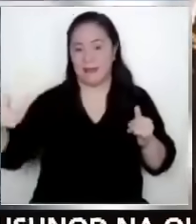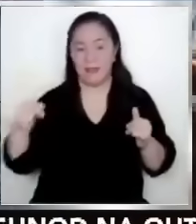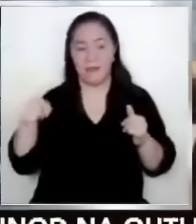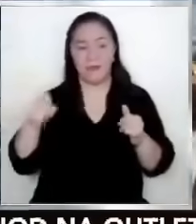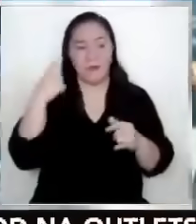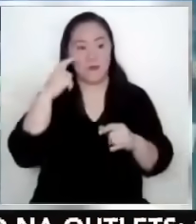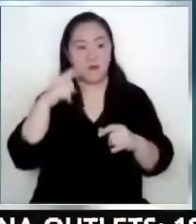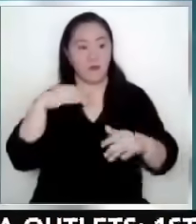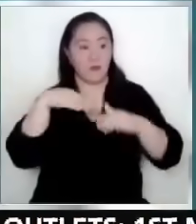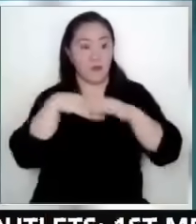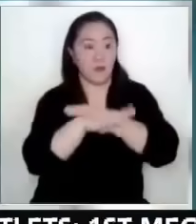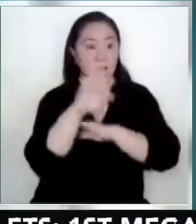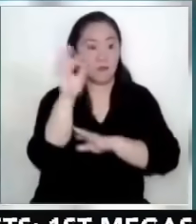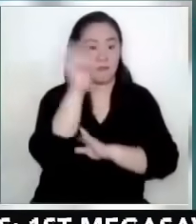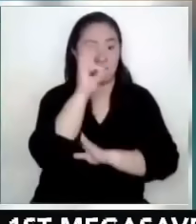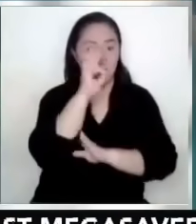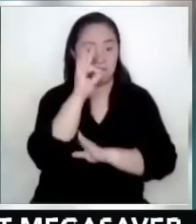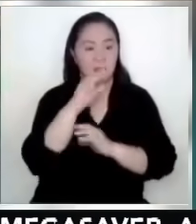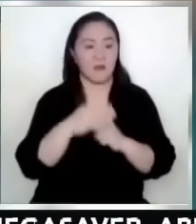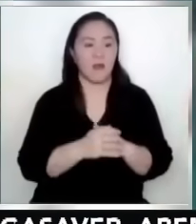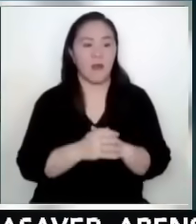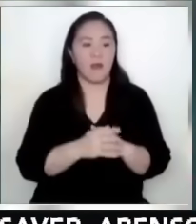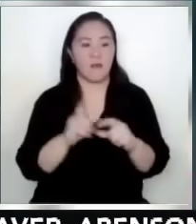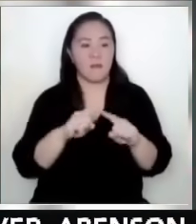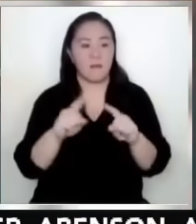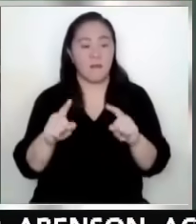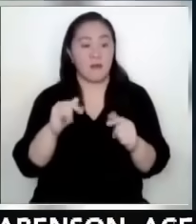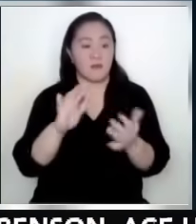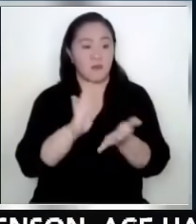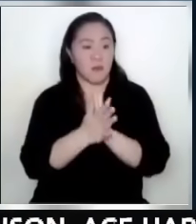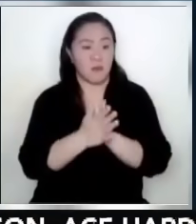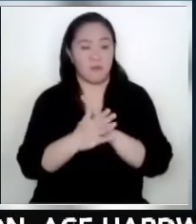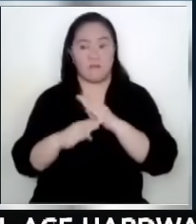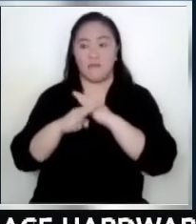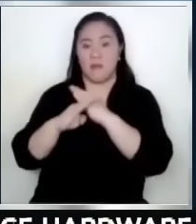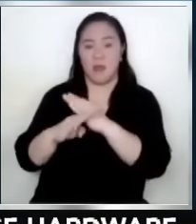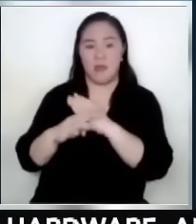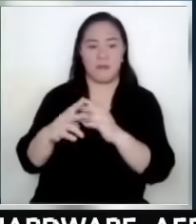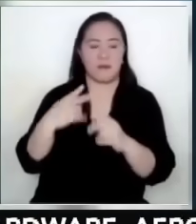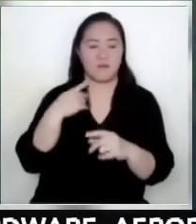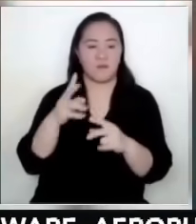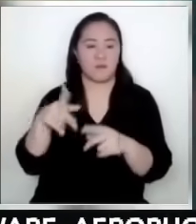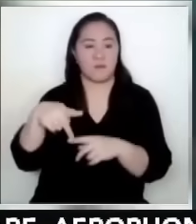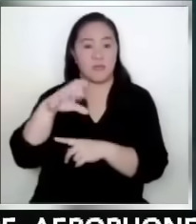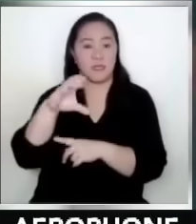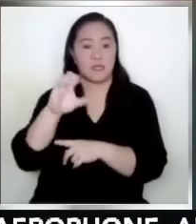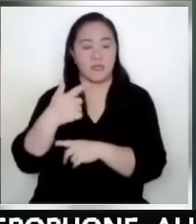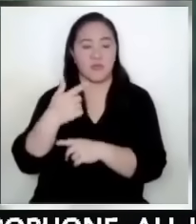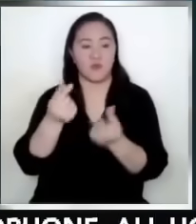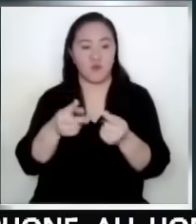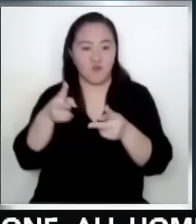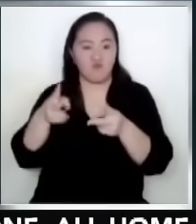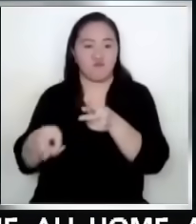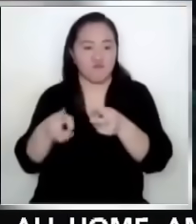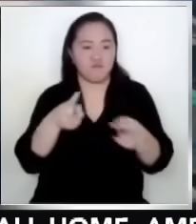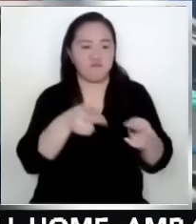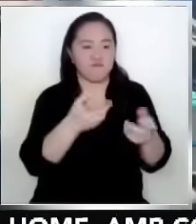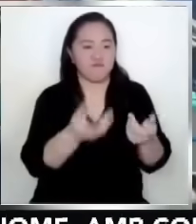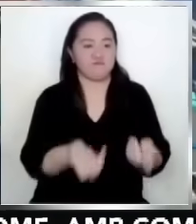ng mga Pilipino. Harang na pahirapan pang pinutol ng Philippine Coast Guard.